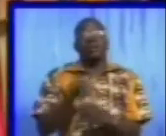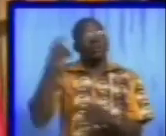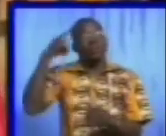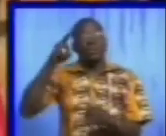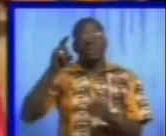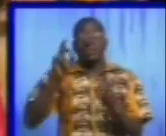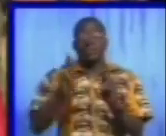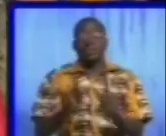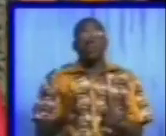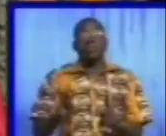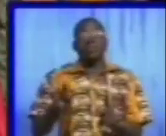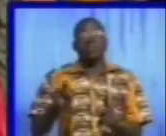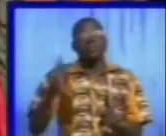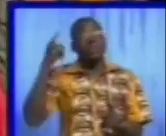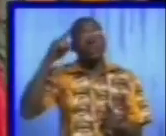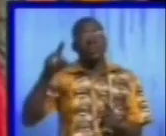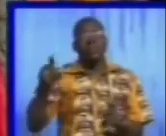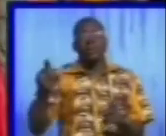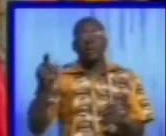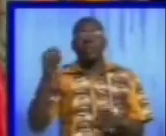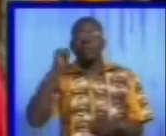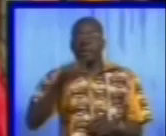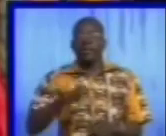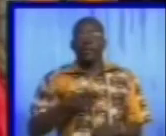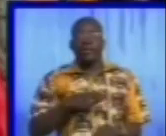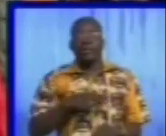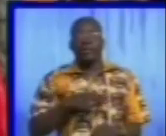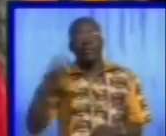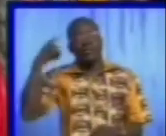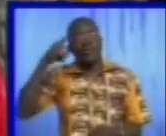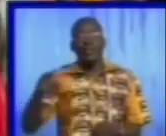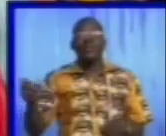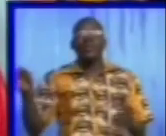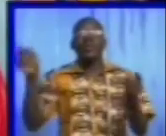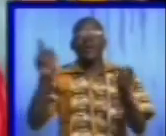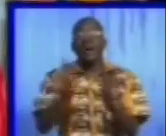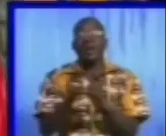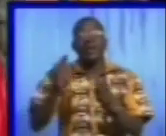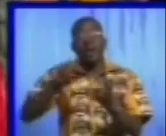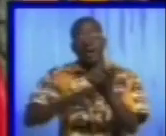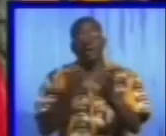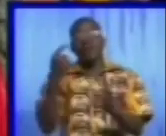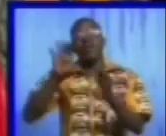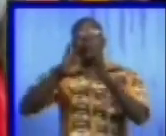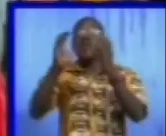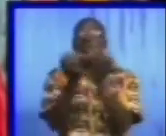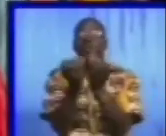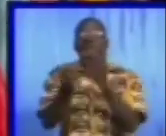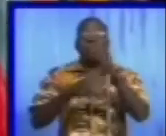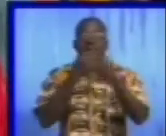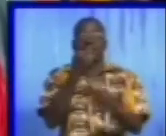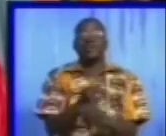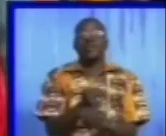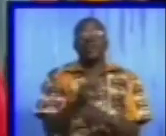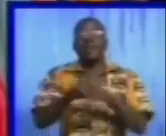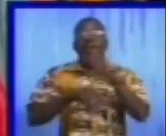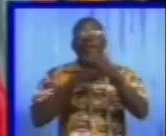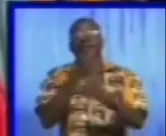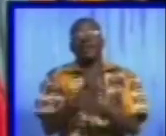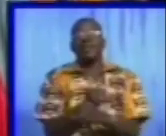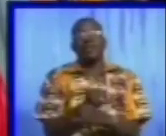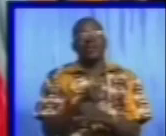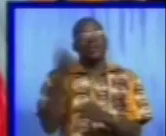violence à l'égard des femmes pour joindre notre voix à la communauté nationale et internationale. Célébrer